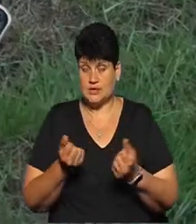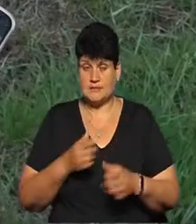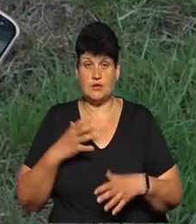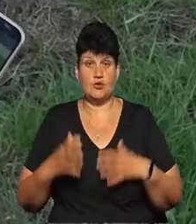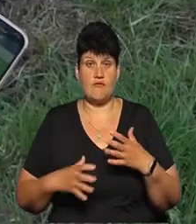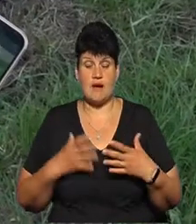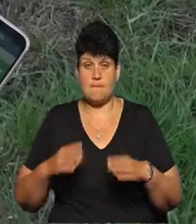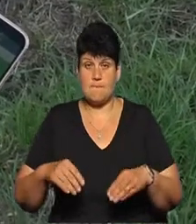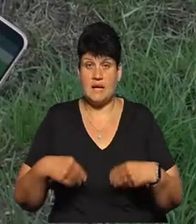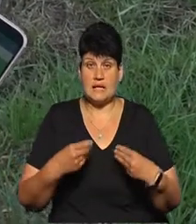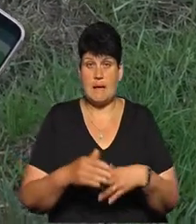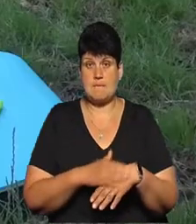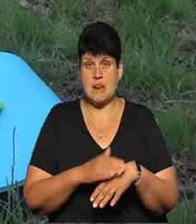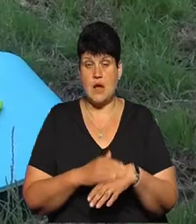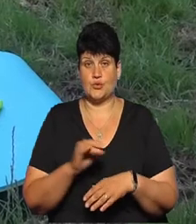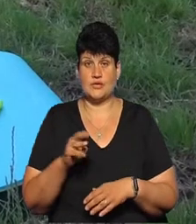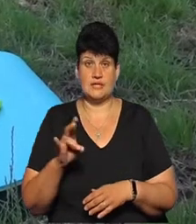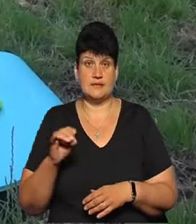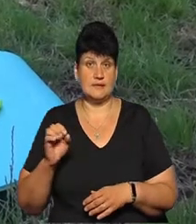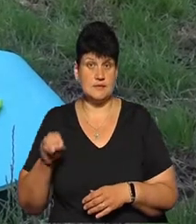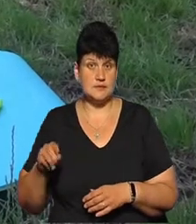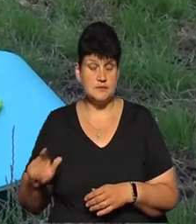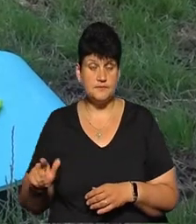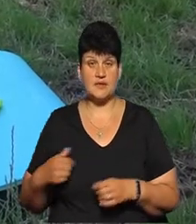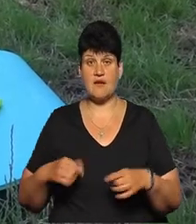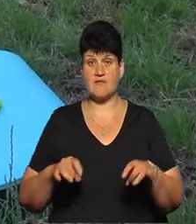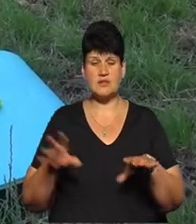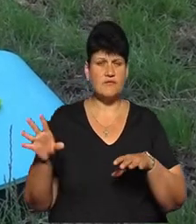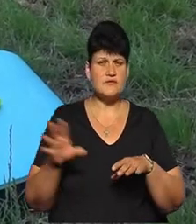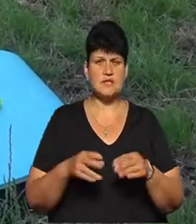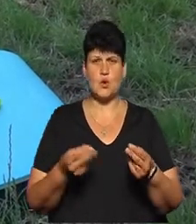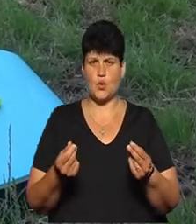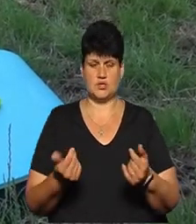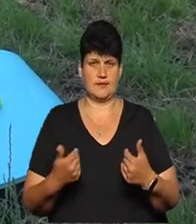на благодійність. Я вирішила всі кошти, котрі я буду